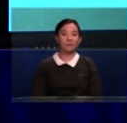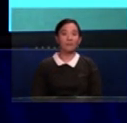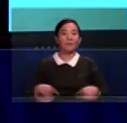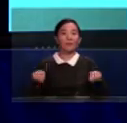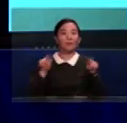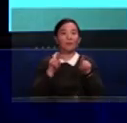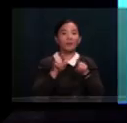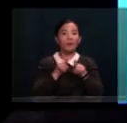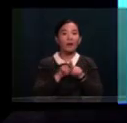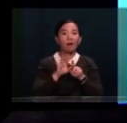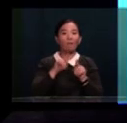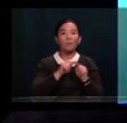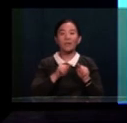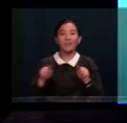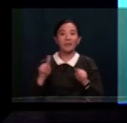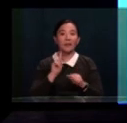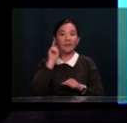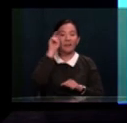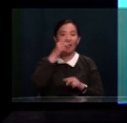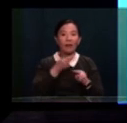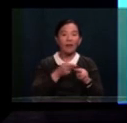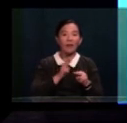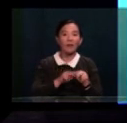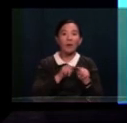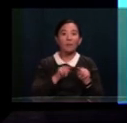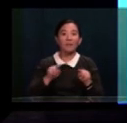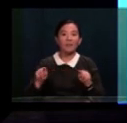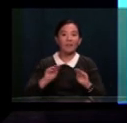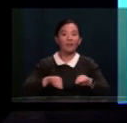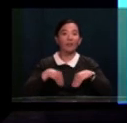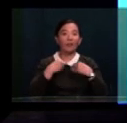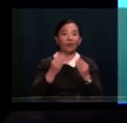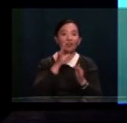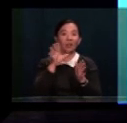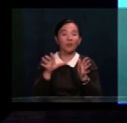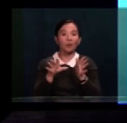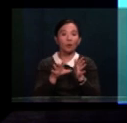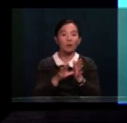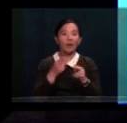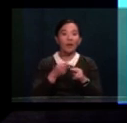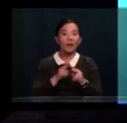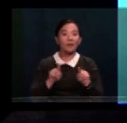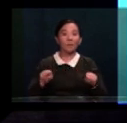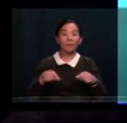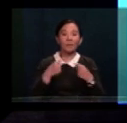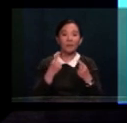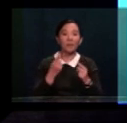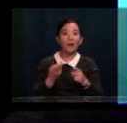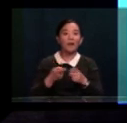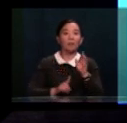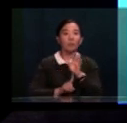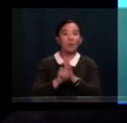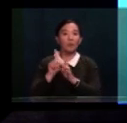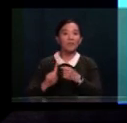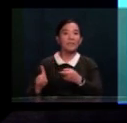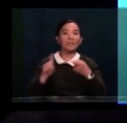Итак, процесс окисления – это процесс отдачи электронов. Процесс восстановления – это процесс